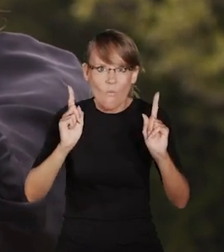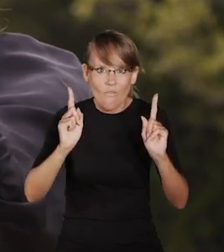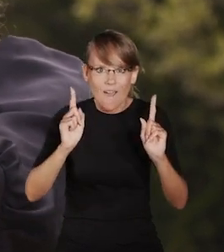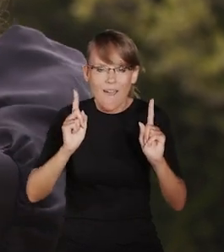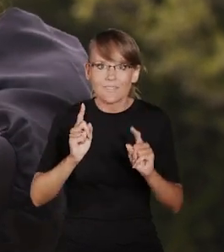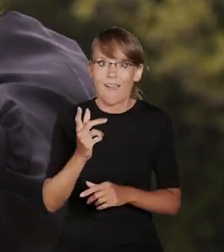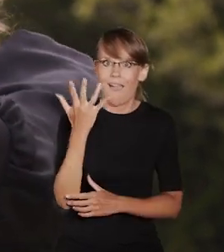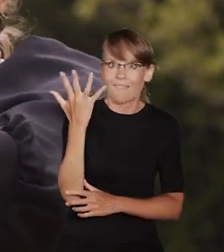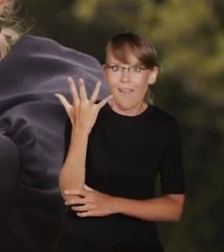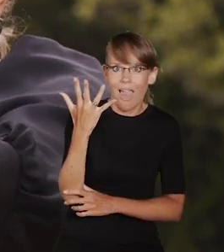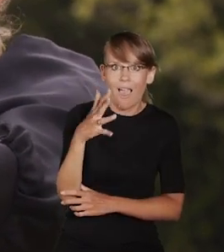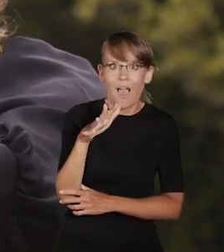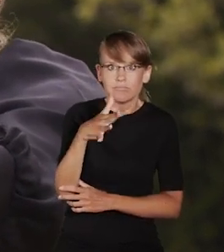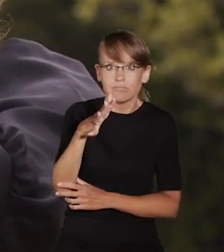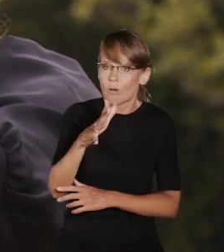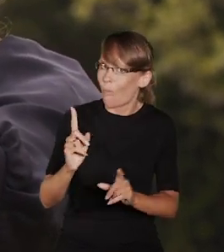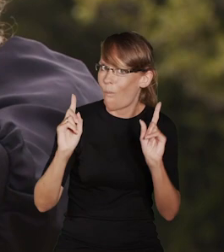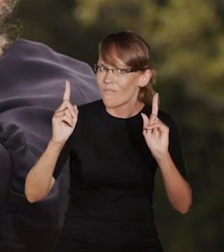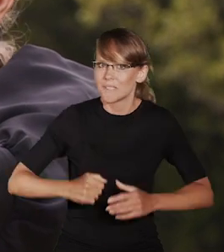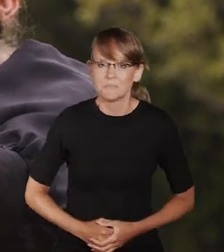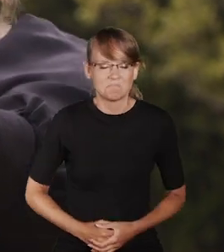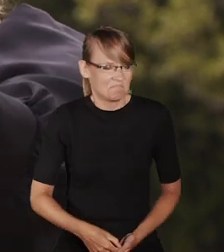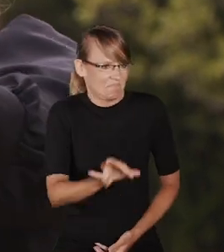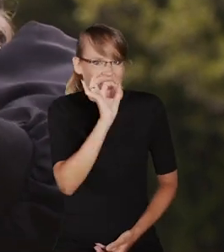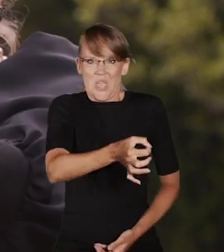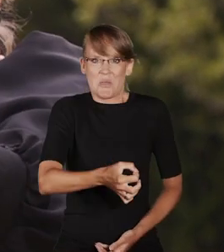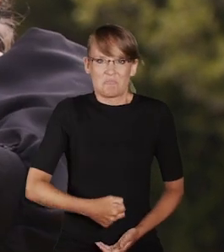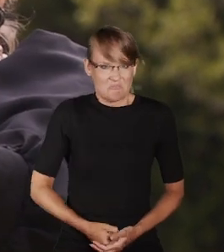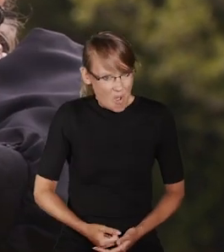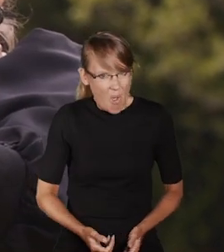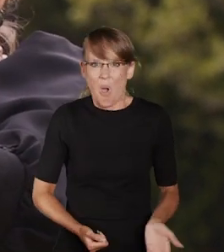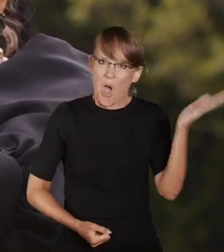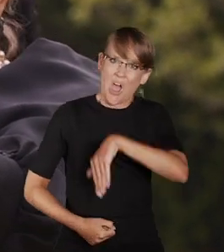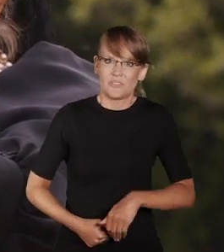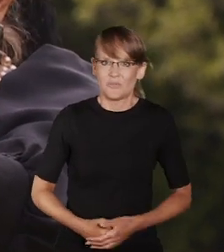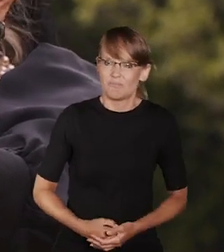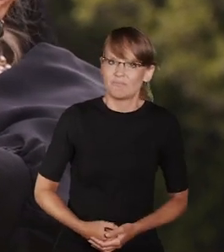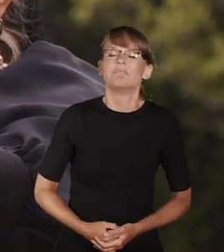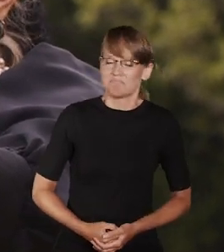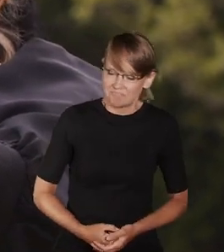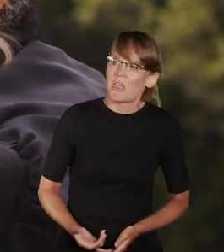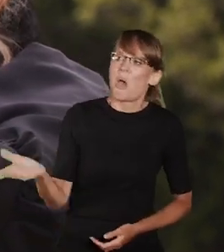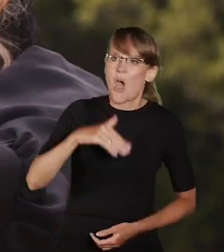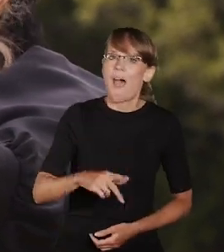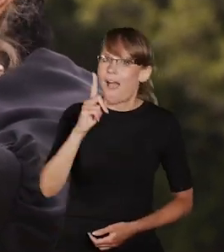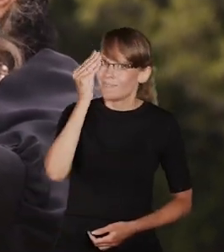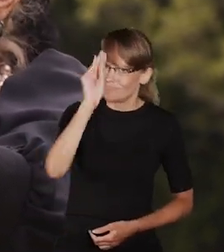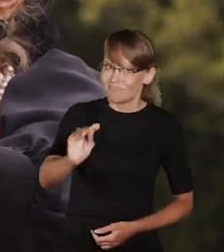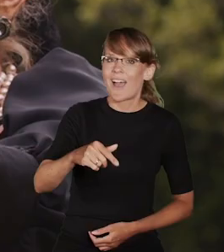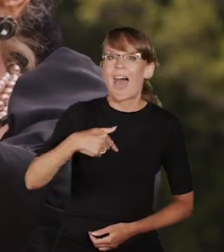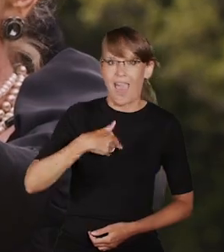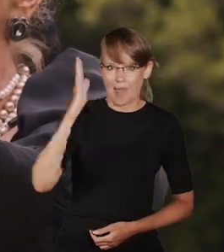nie gorączkować. Dobrze. Mierzyć bez pośpiechu. Więc uważać, żeby